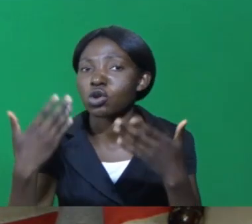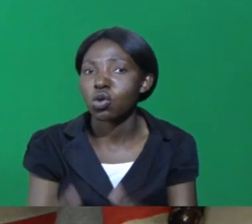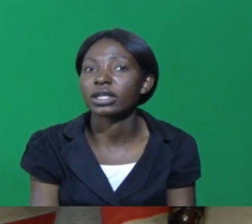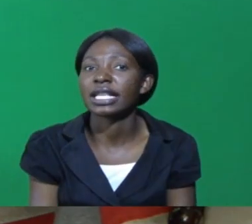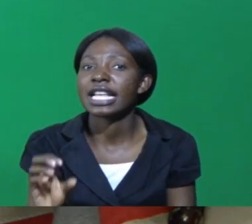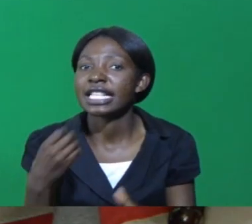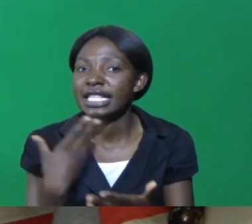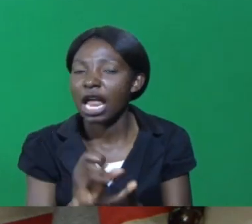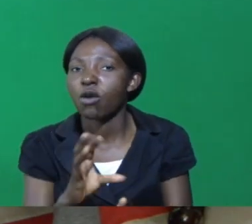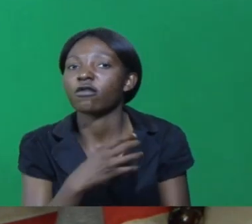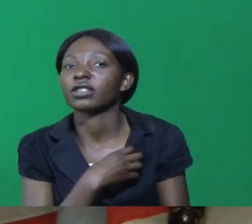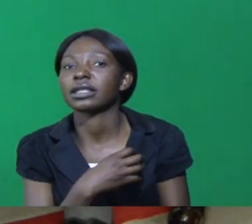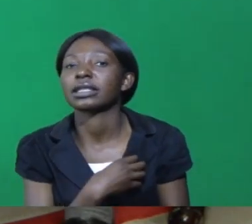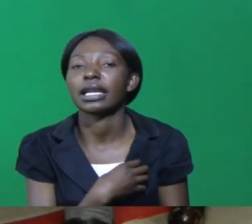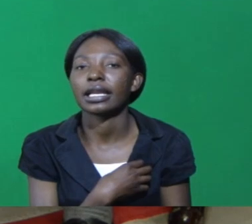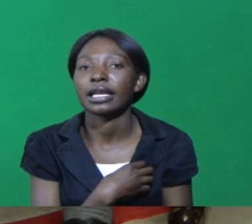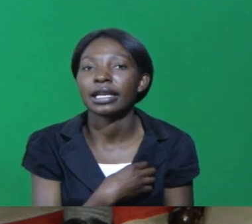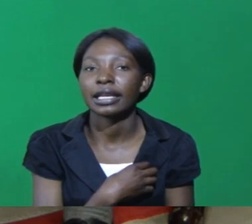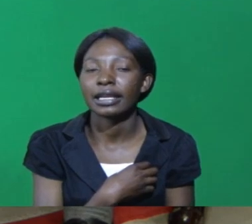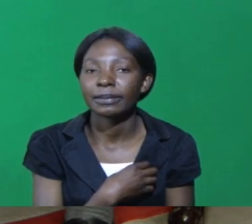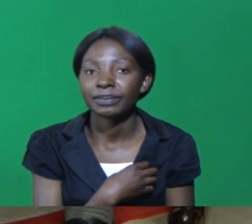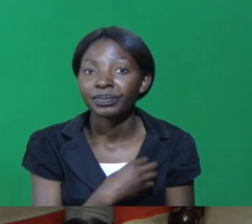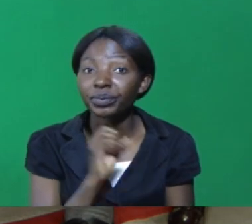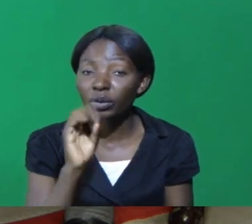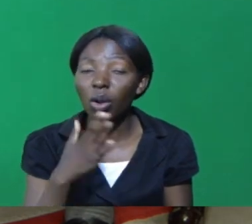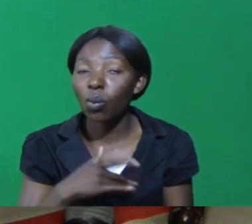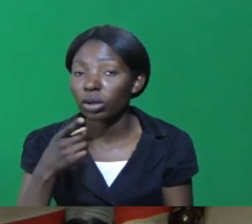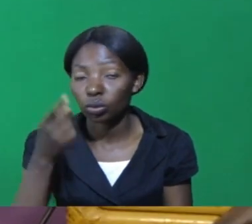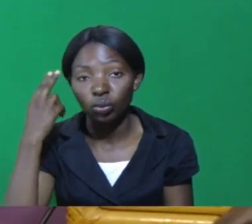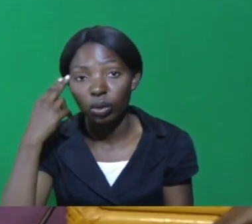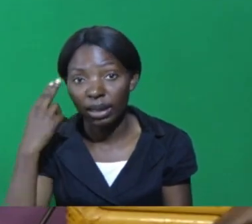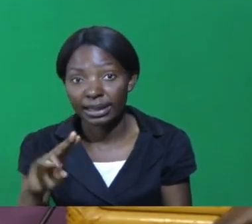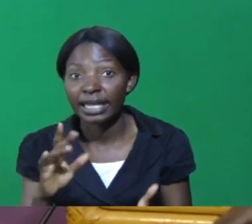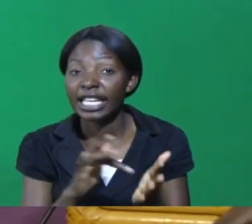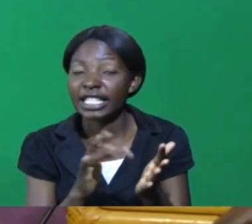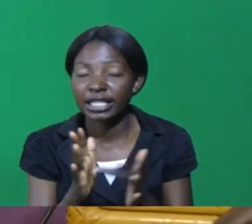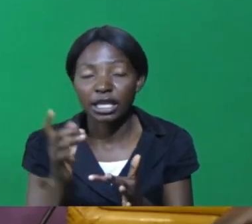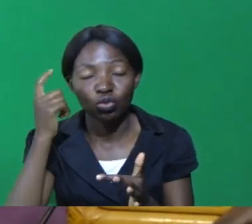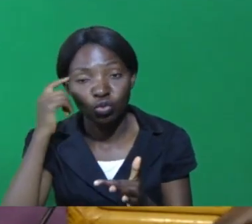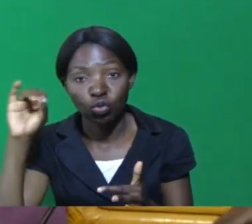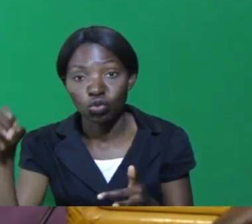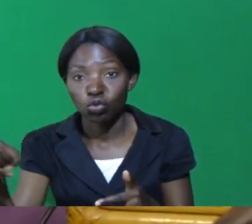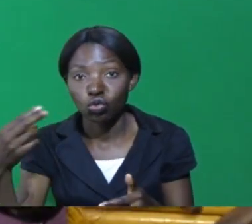Ndoza hapasati pakujekerai. Hapasati pakujekerai. But ndoda kuti muzvione kuti Jesu aizviziva ndi Judas.